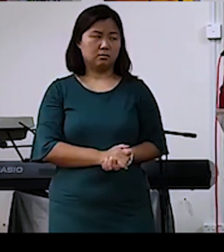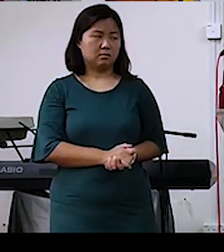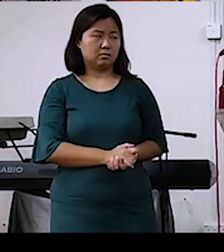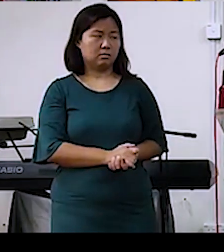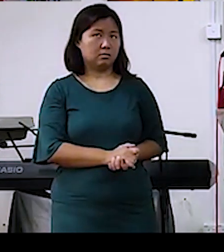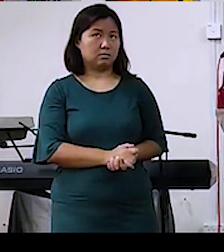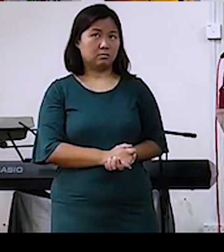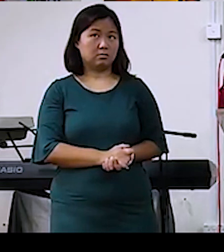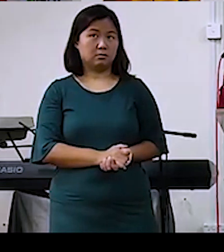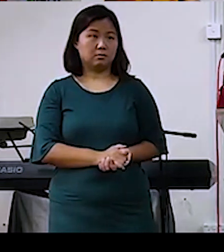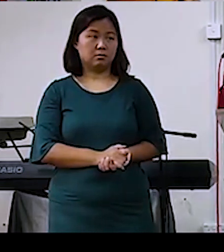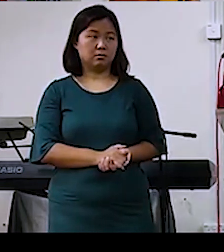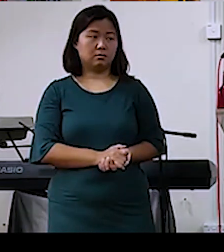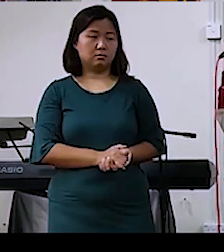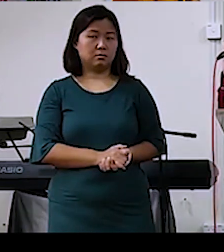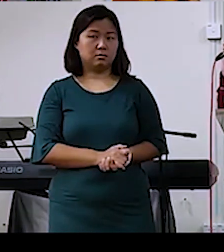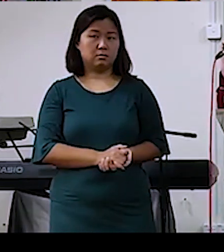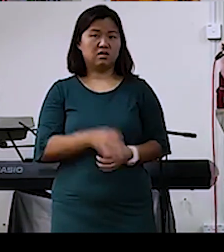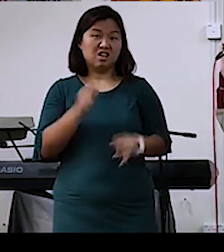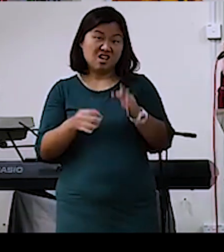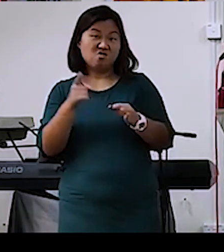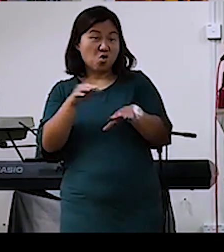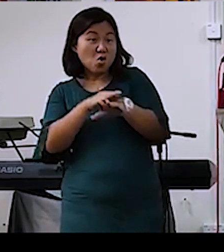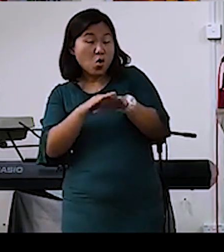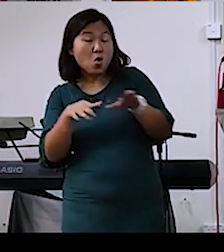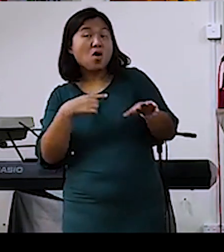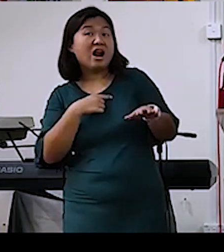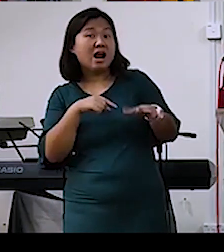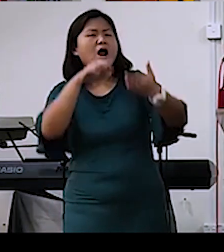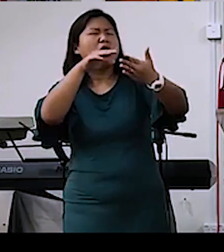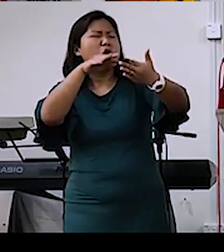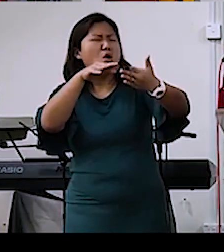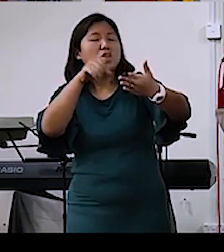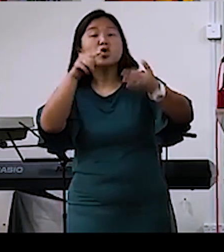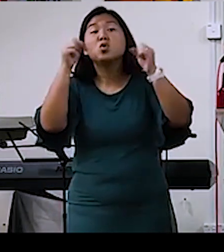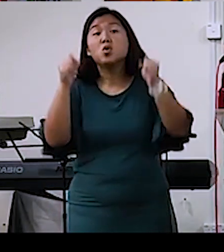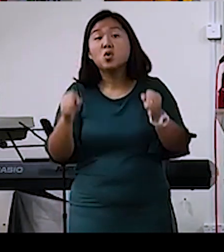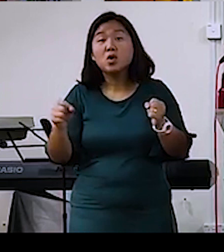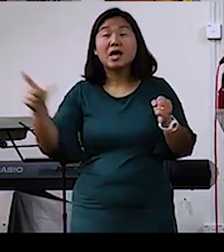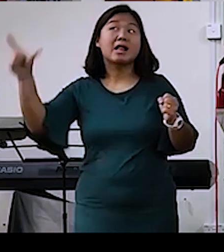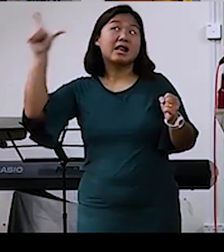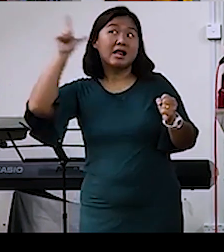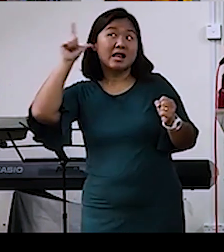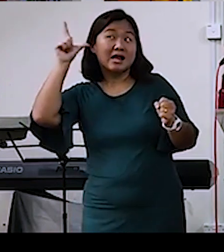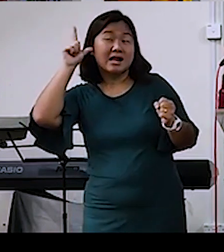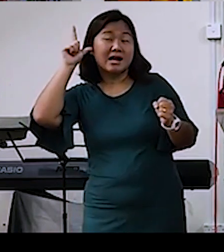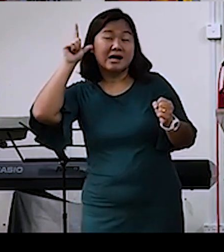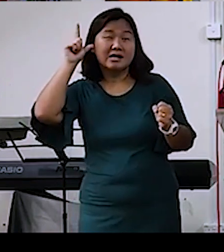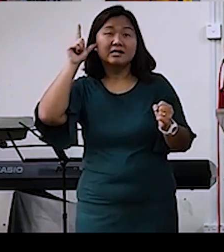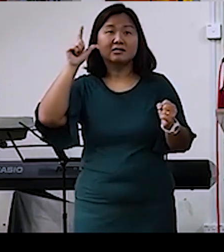接着我们而蒙福。 And for those of you who don't really like reading, then you can listen to the audio Bible. And there's very few verses, a short